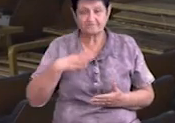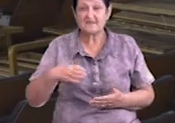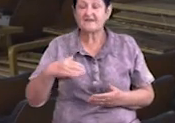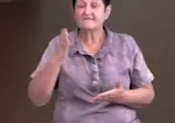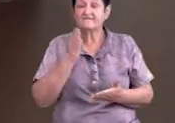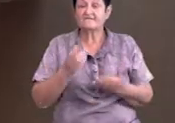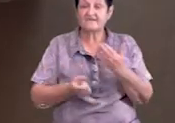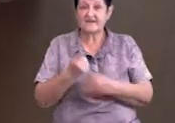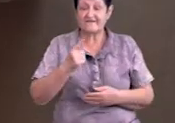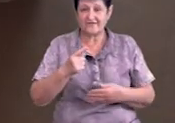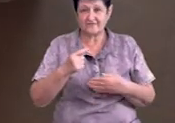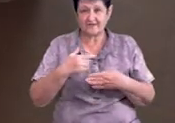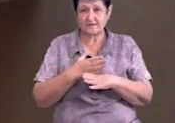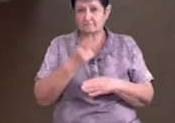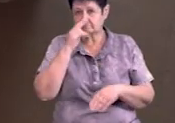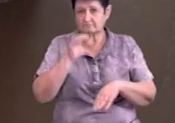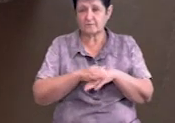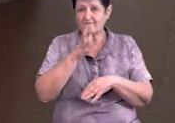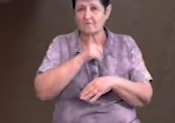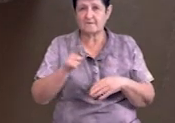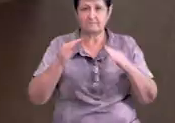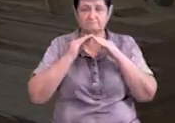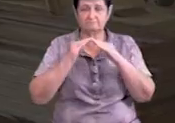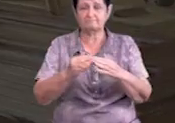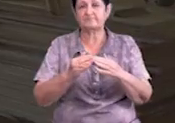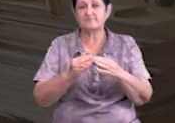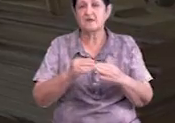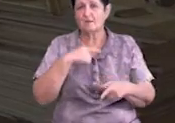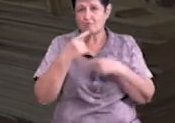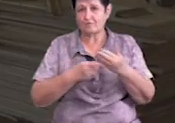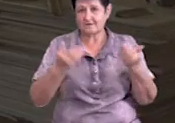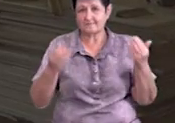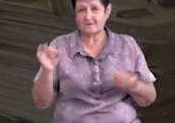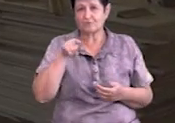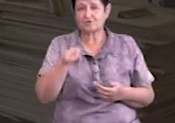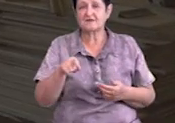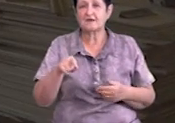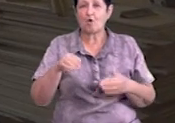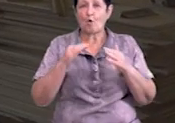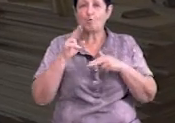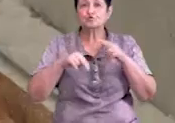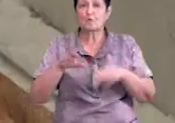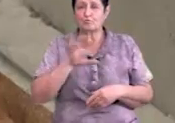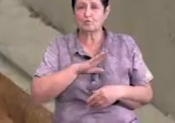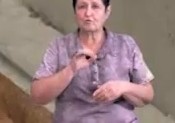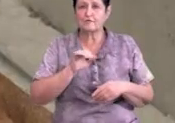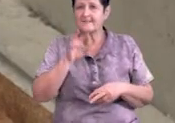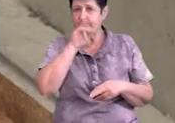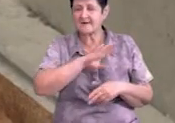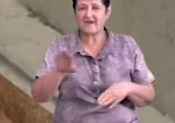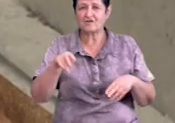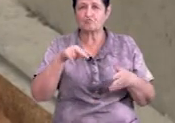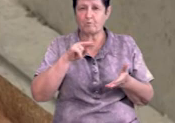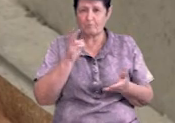час утеплення покрівлі. Попередній висновок фахівців говорить про те, що ці конструкції спочатку були неправильно викладені.